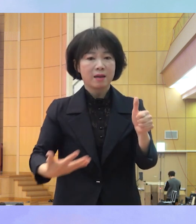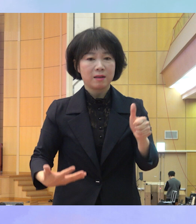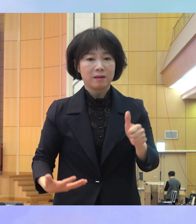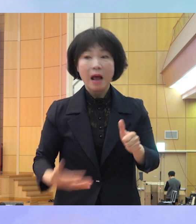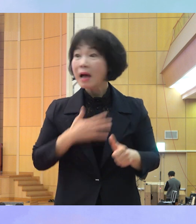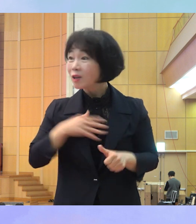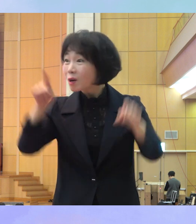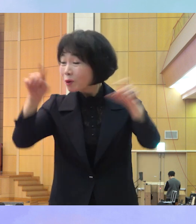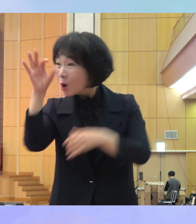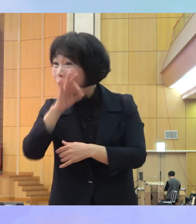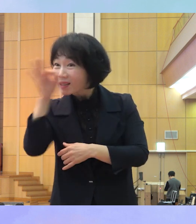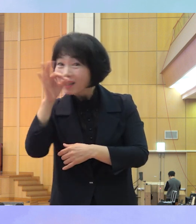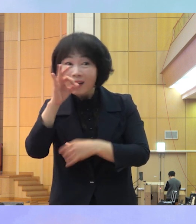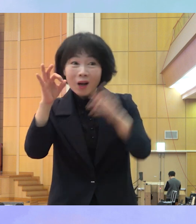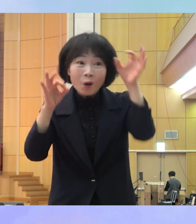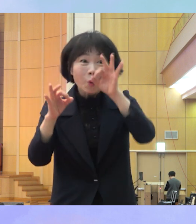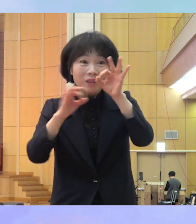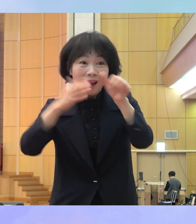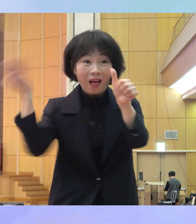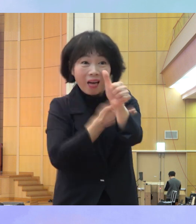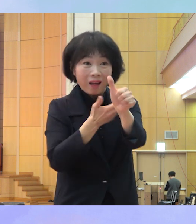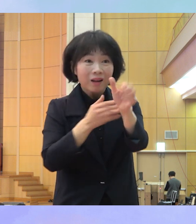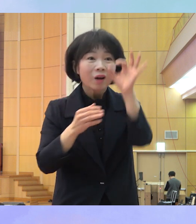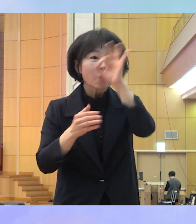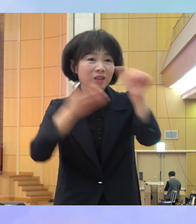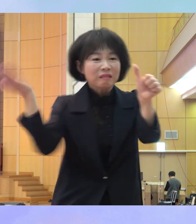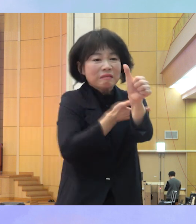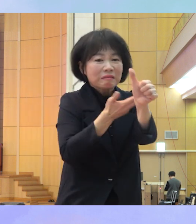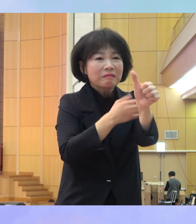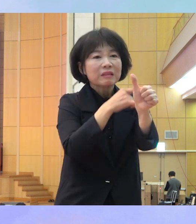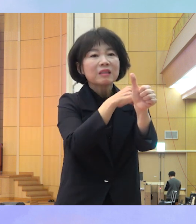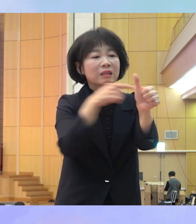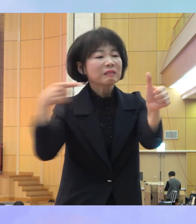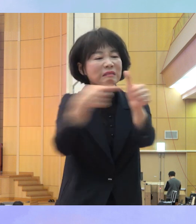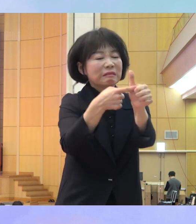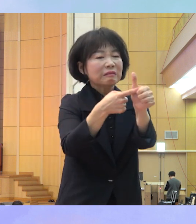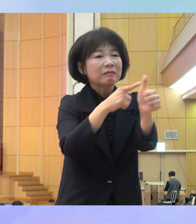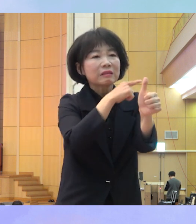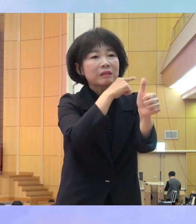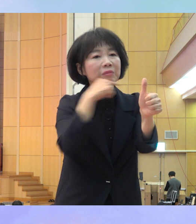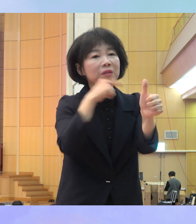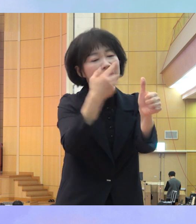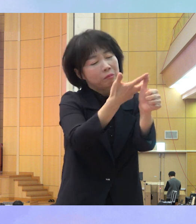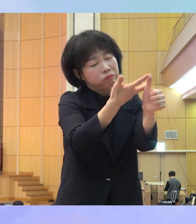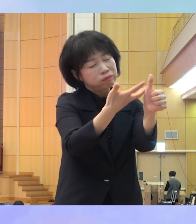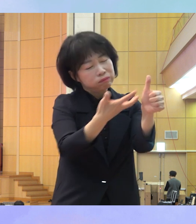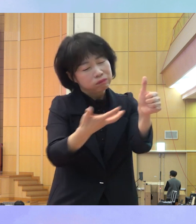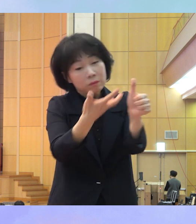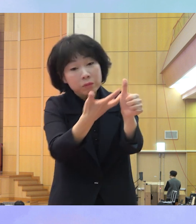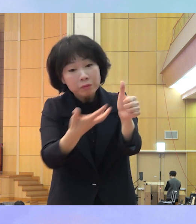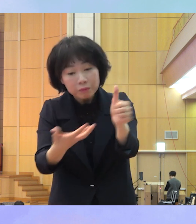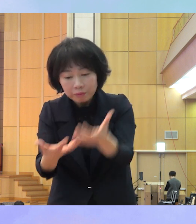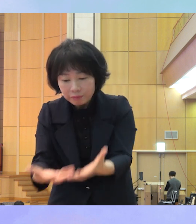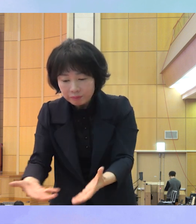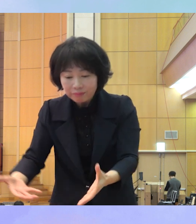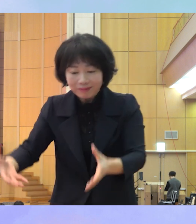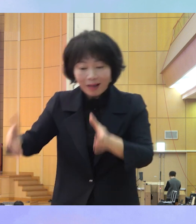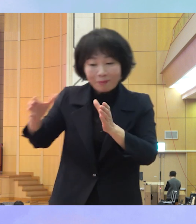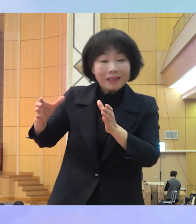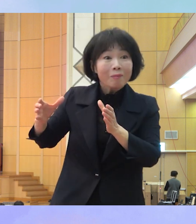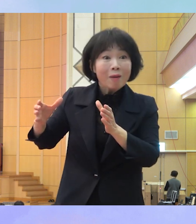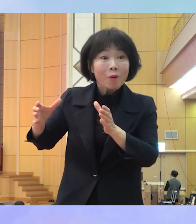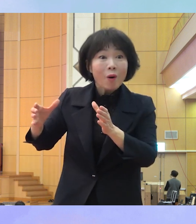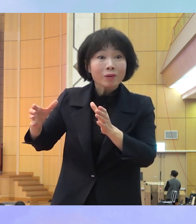여러분 돼지 잡을 때 알지요? 목에서 피 빼는 거, 피를 빼어서 대야에 담고